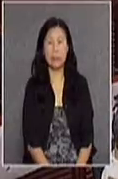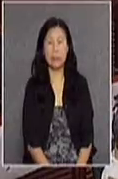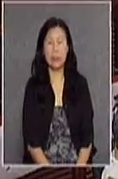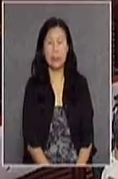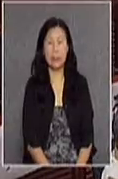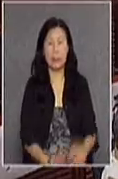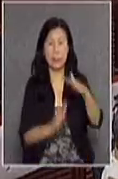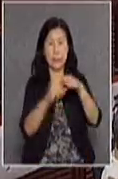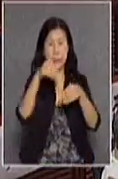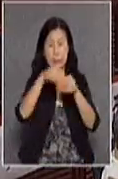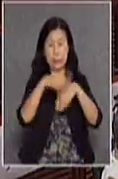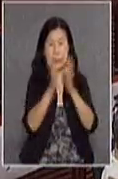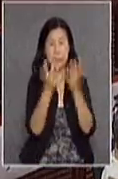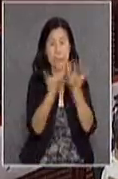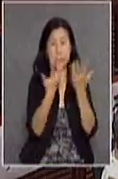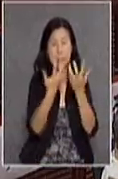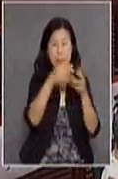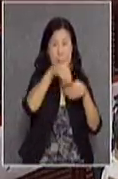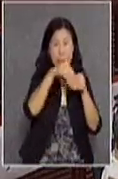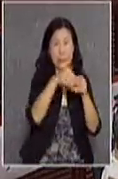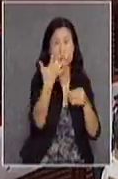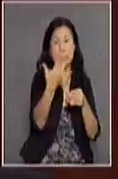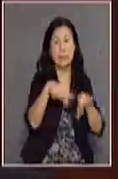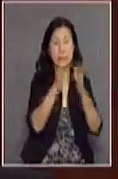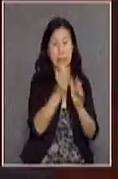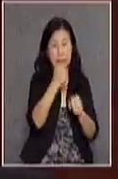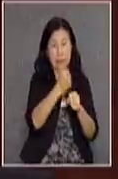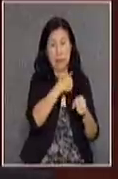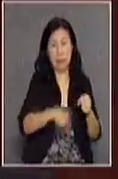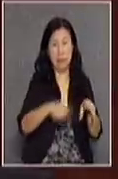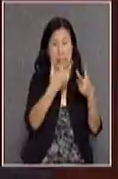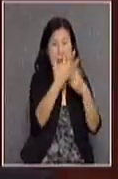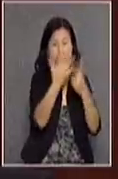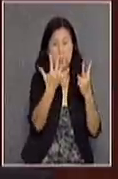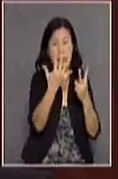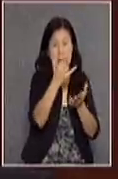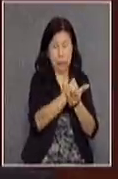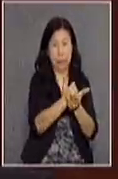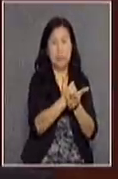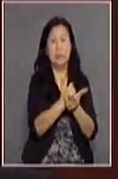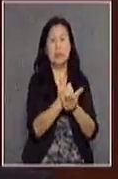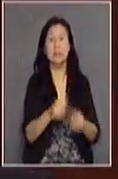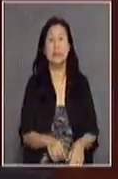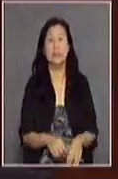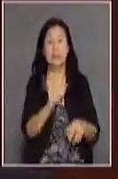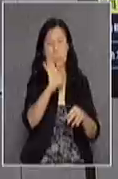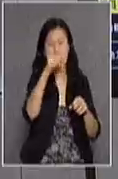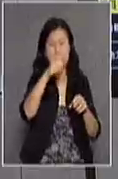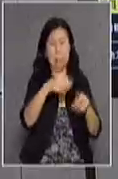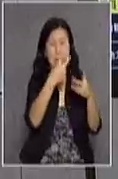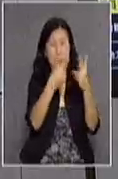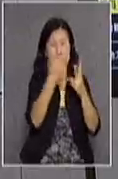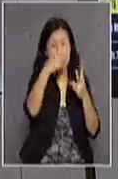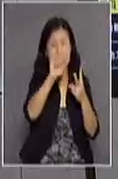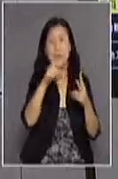停止表決，顯示結果。功能團體選舉產生的議員25位出席，冇人贊成，22位反對，